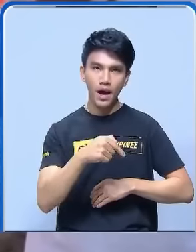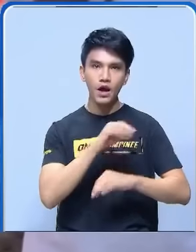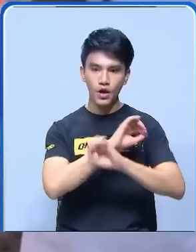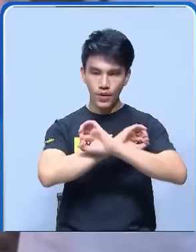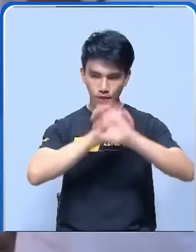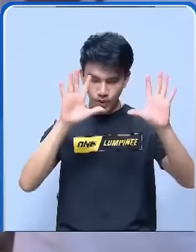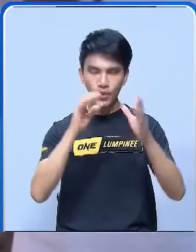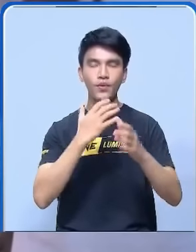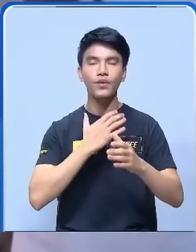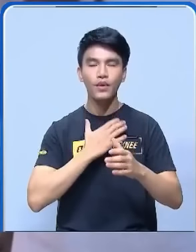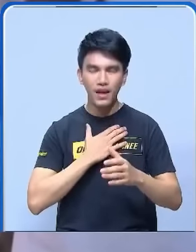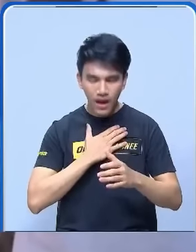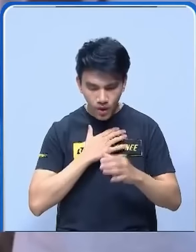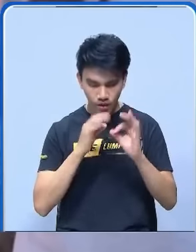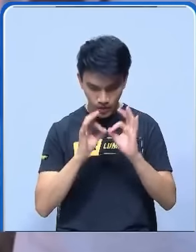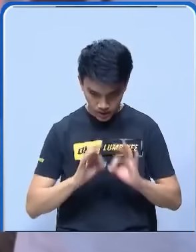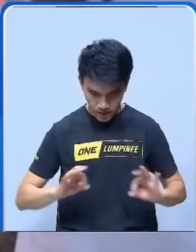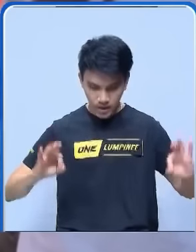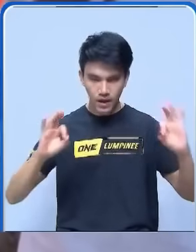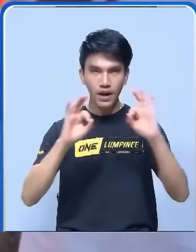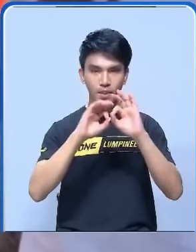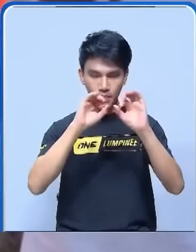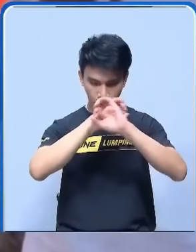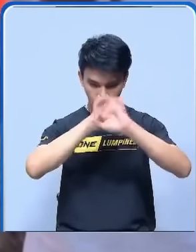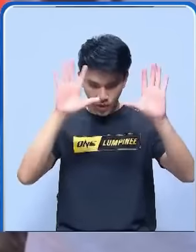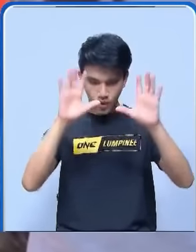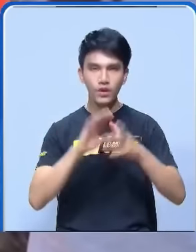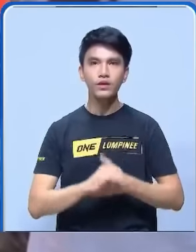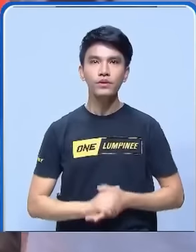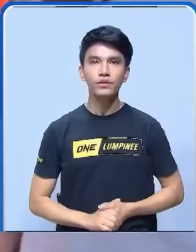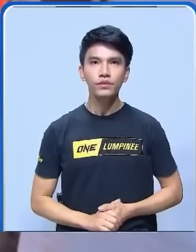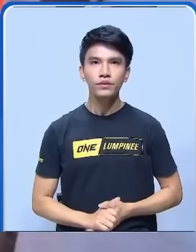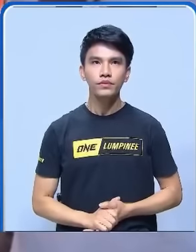งเราก็จำเป็นต้องยกเลิกตามสัญญาค่ะ